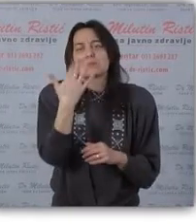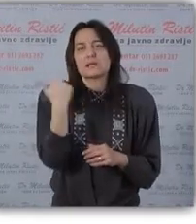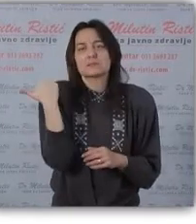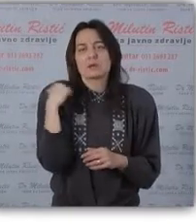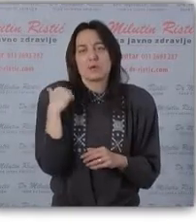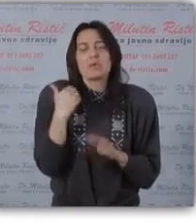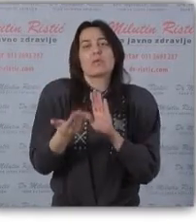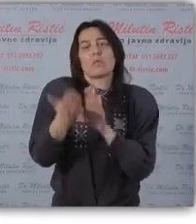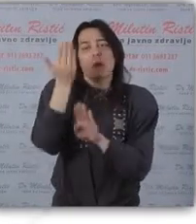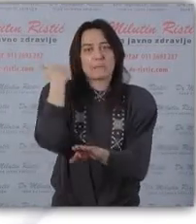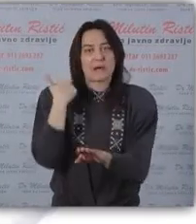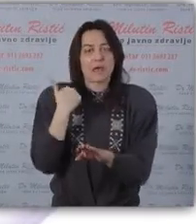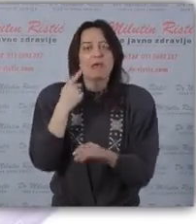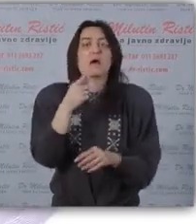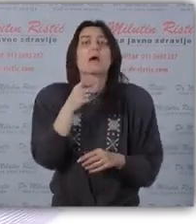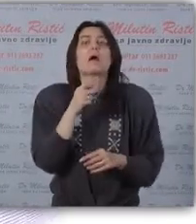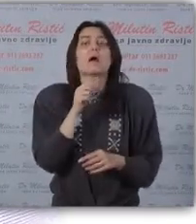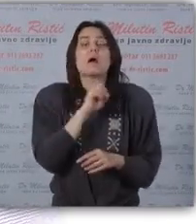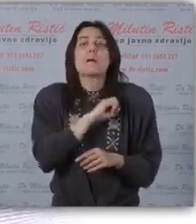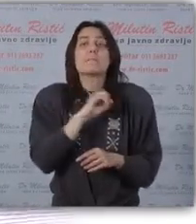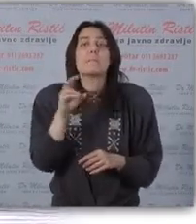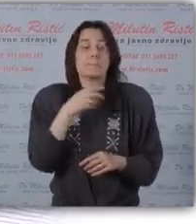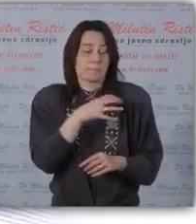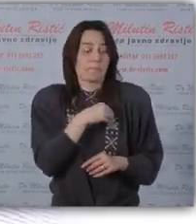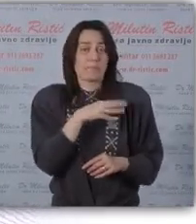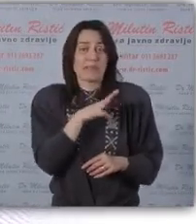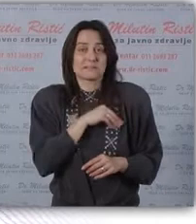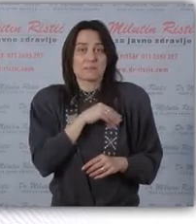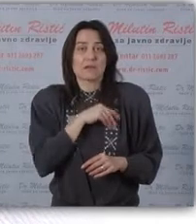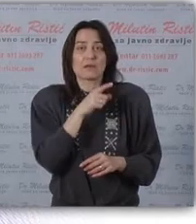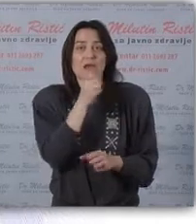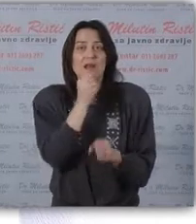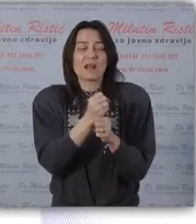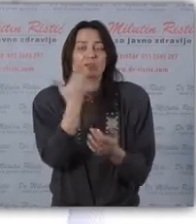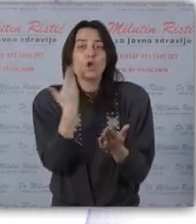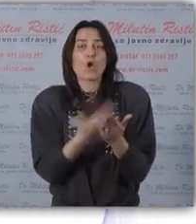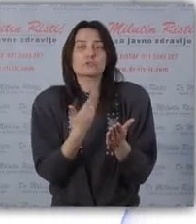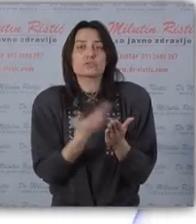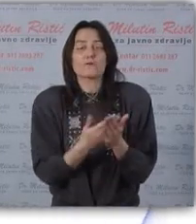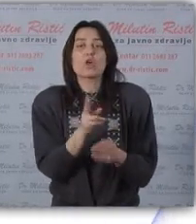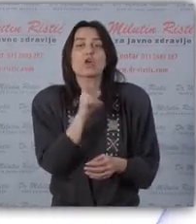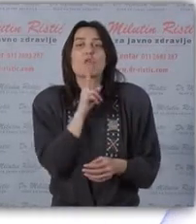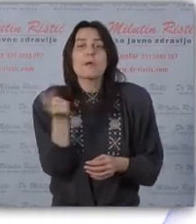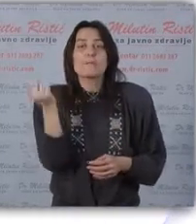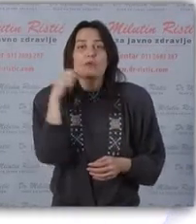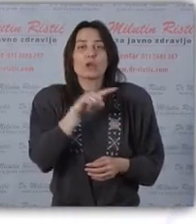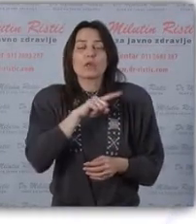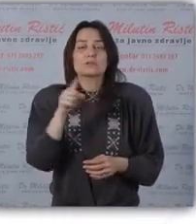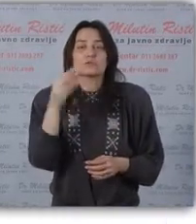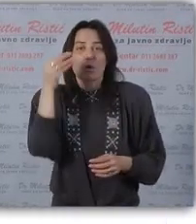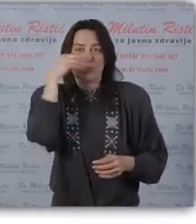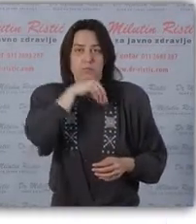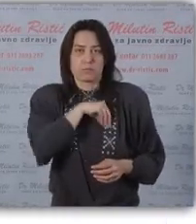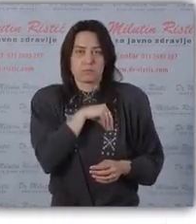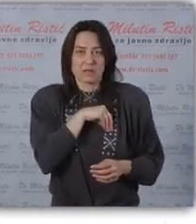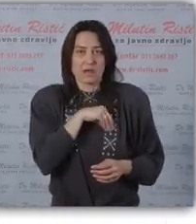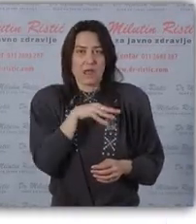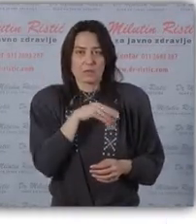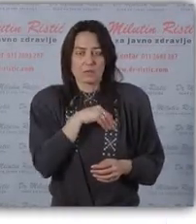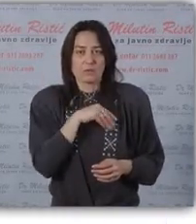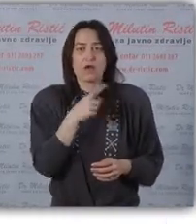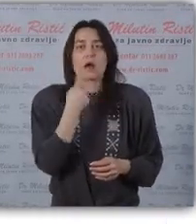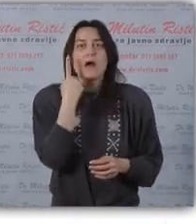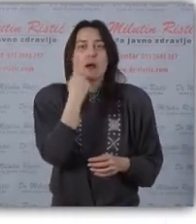već u nekih 50 godina unazad. Naime, pacemakeri postoje tri osnovne indikacije u kojima dolazi do